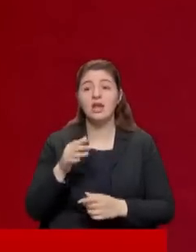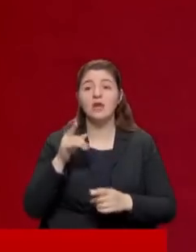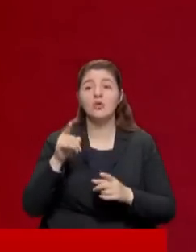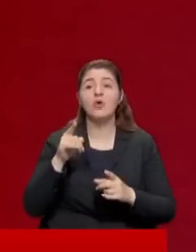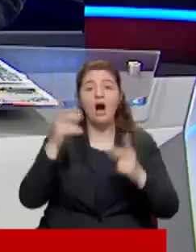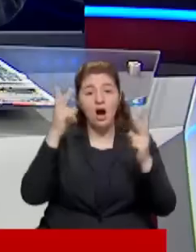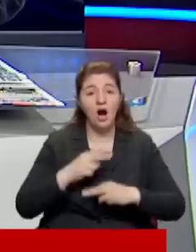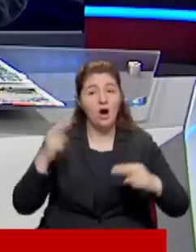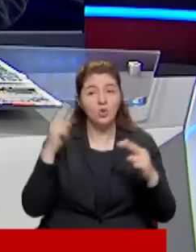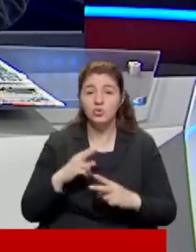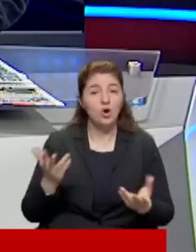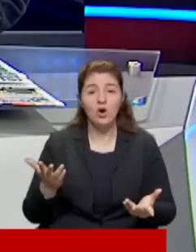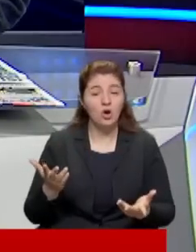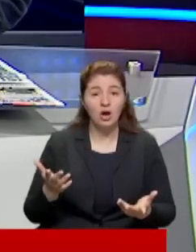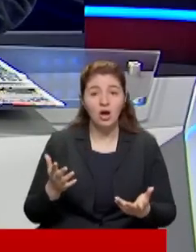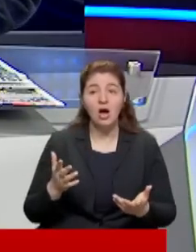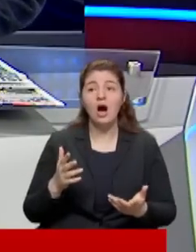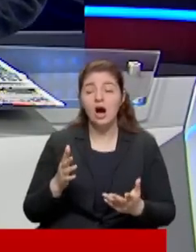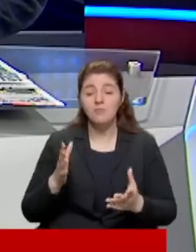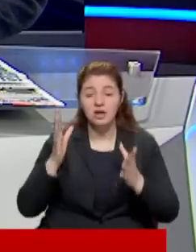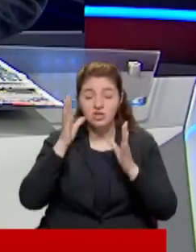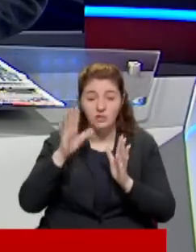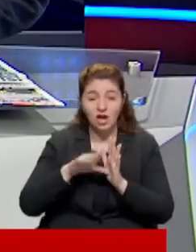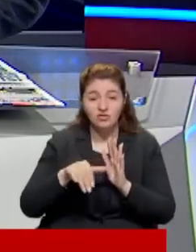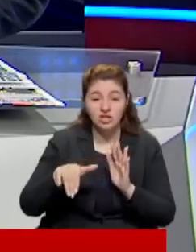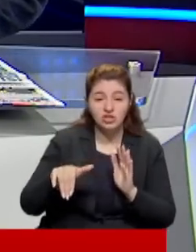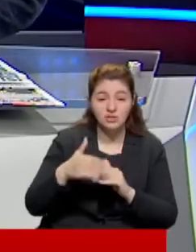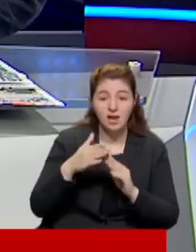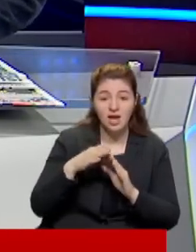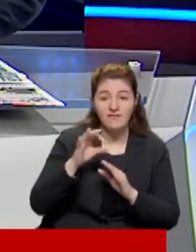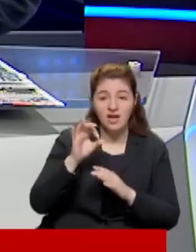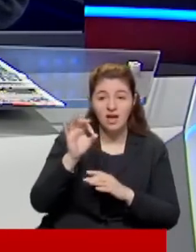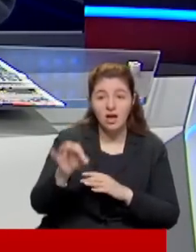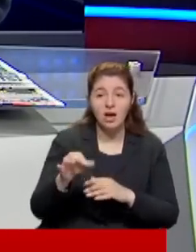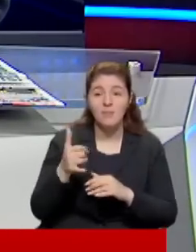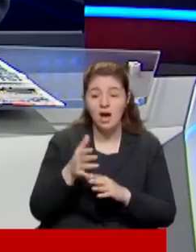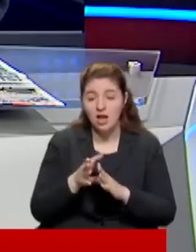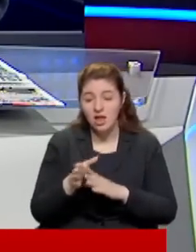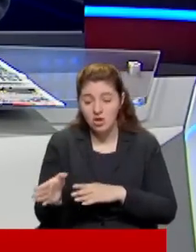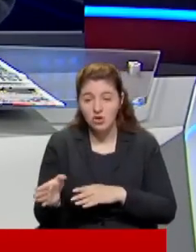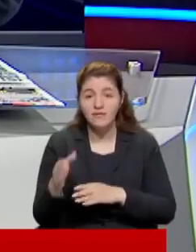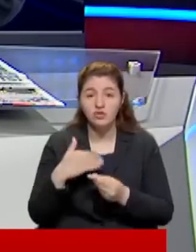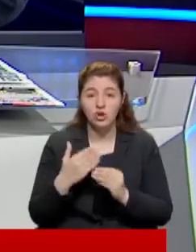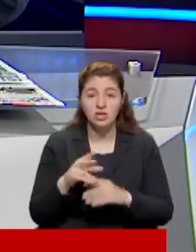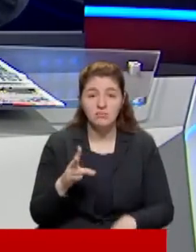içinde ağlıyor. Ama camiden, Ayasofya'dan çıkıp evine gelirken bakkala giriyor